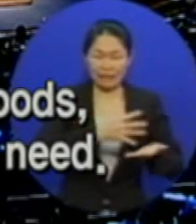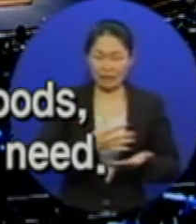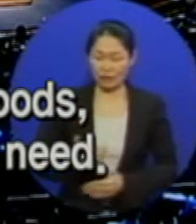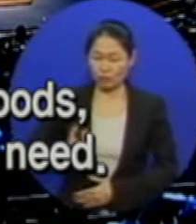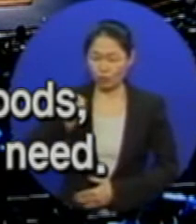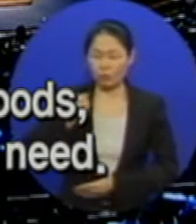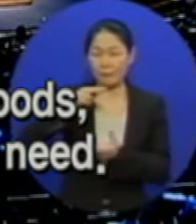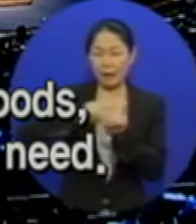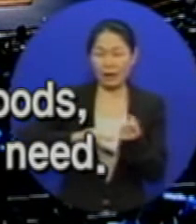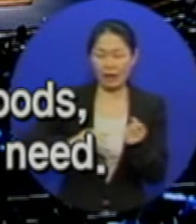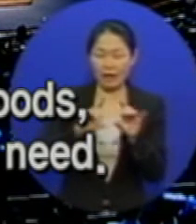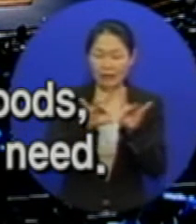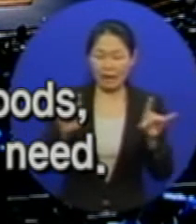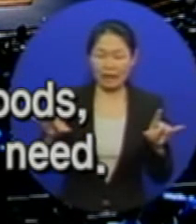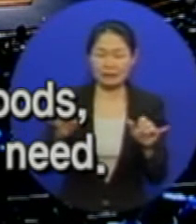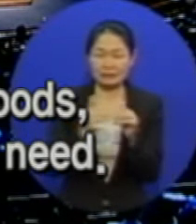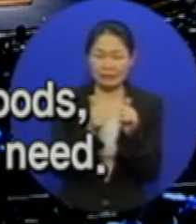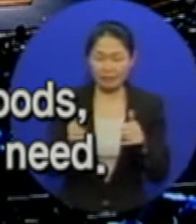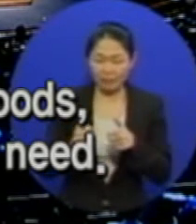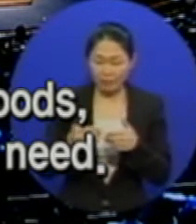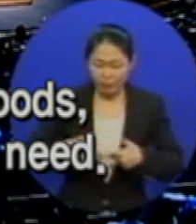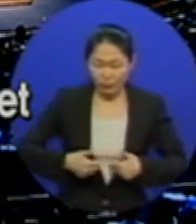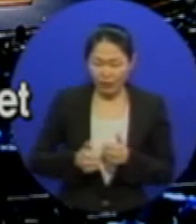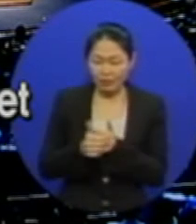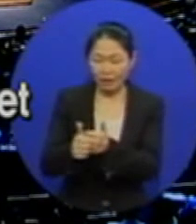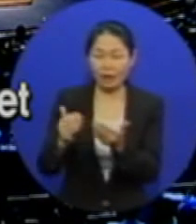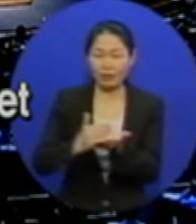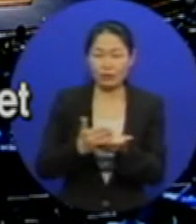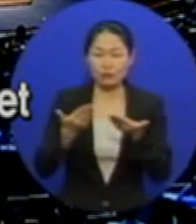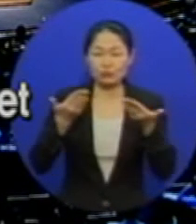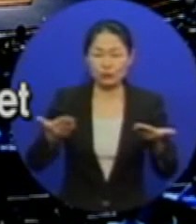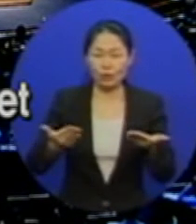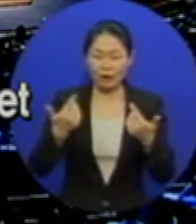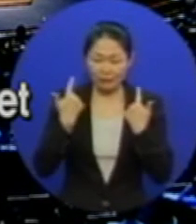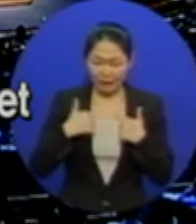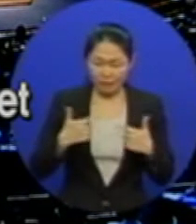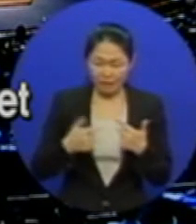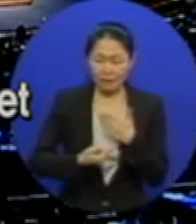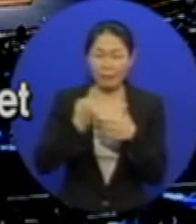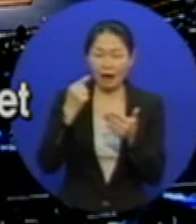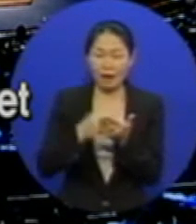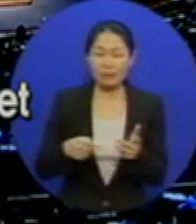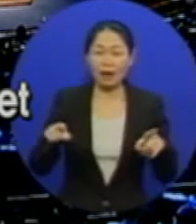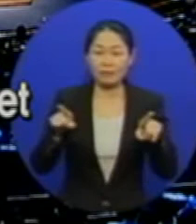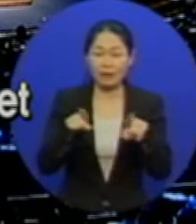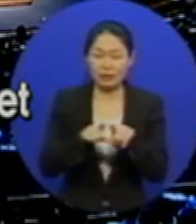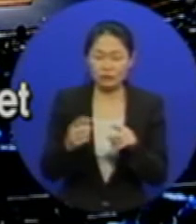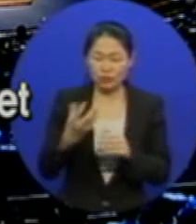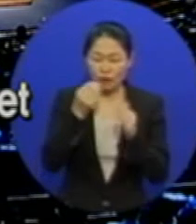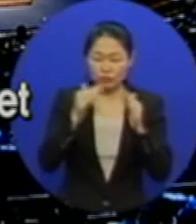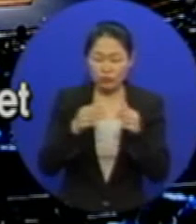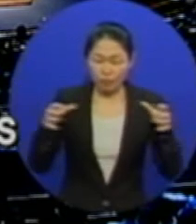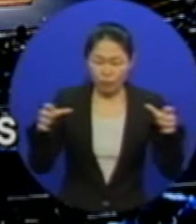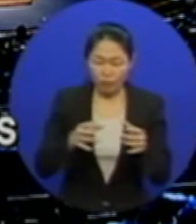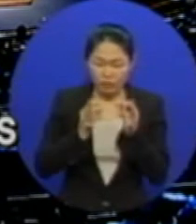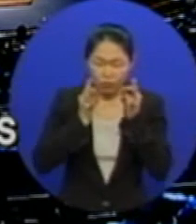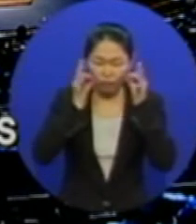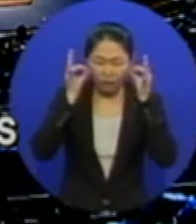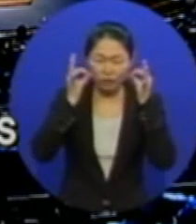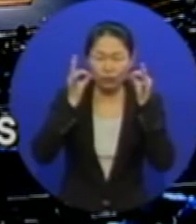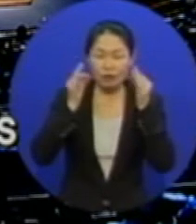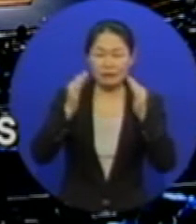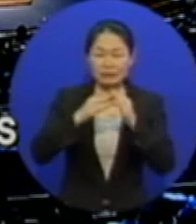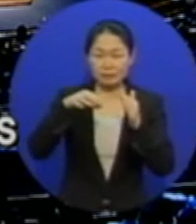팔아 각 사람의 필요를 따라 나눠 주며 날마다 마음을 같이하여 성전에 모이기를 힘쓰고 집에서